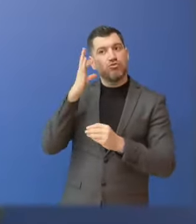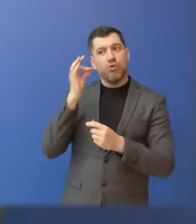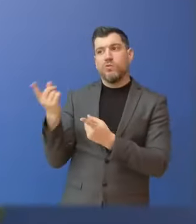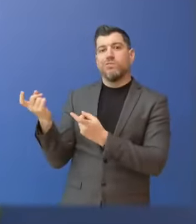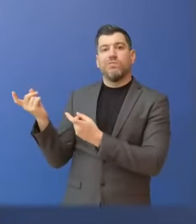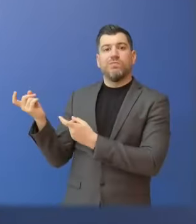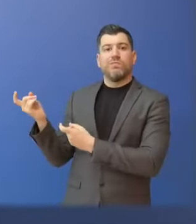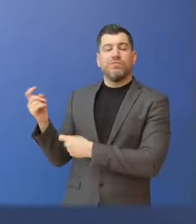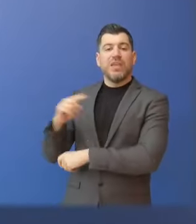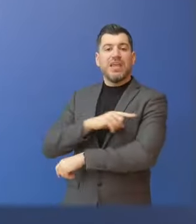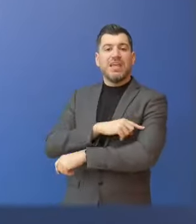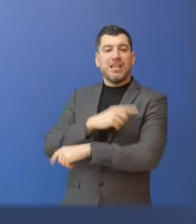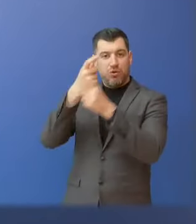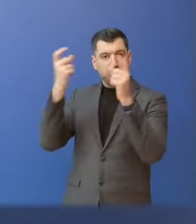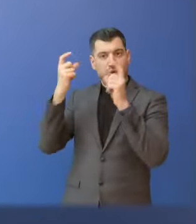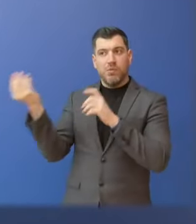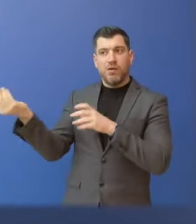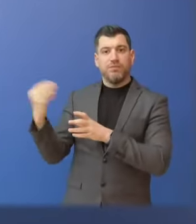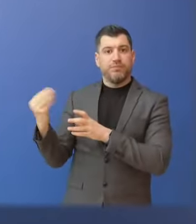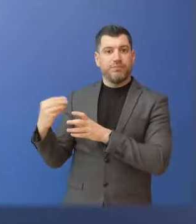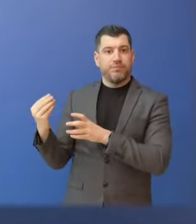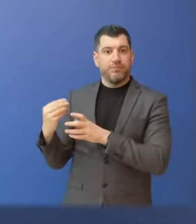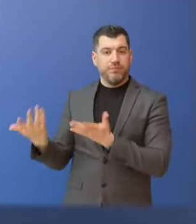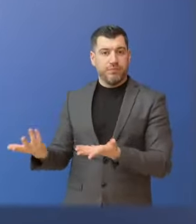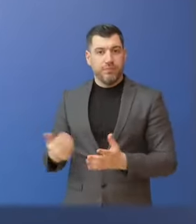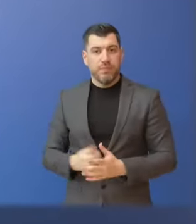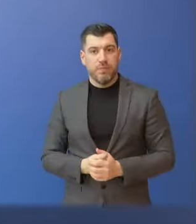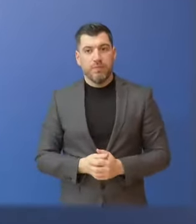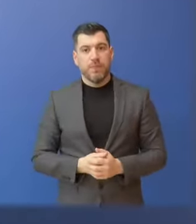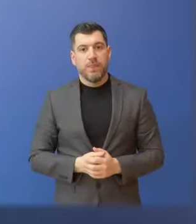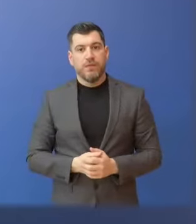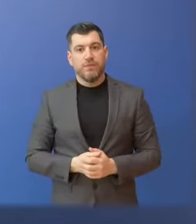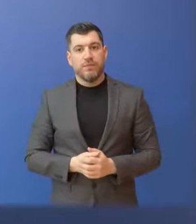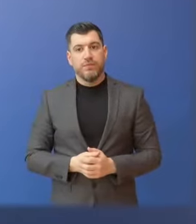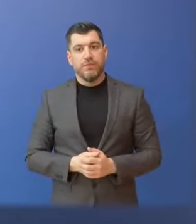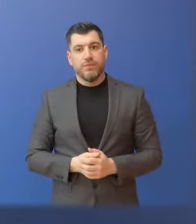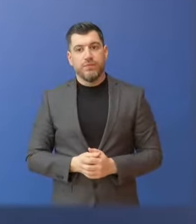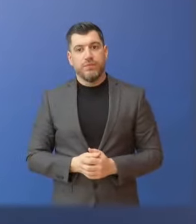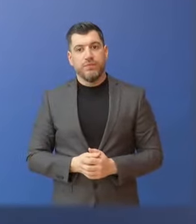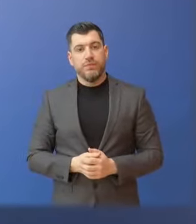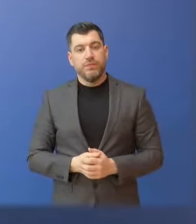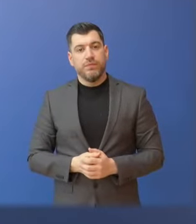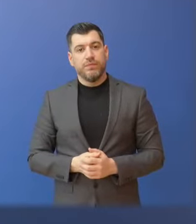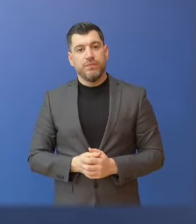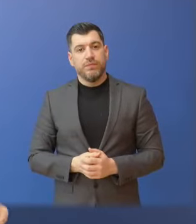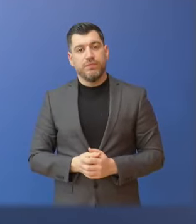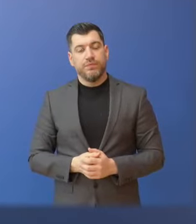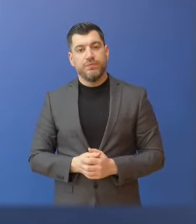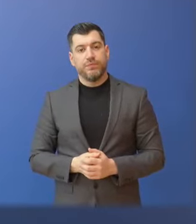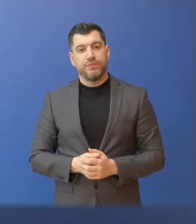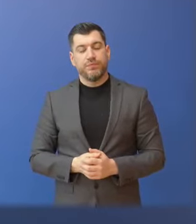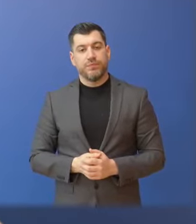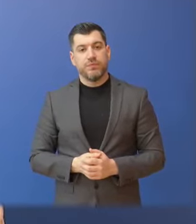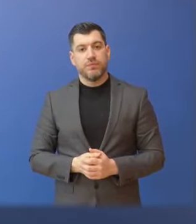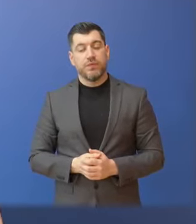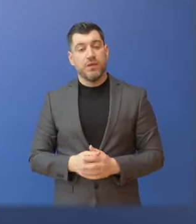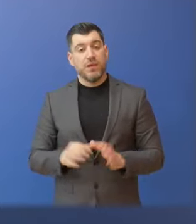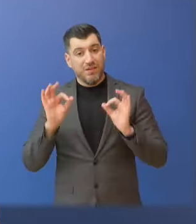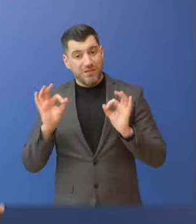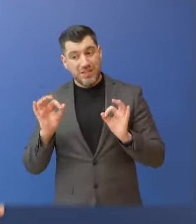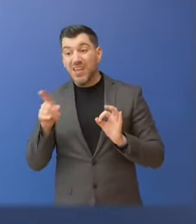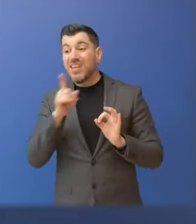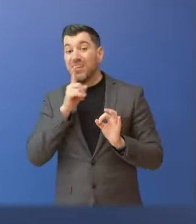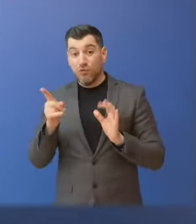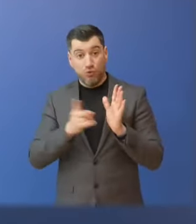το ιατρονοσηλευτικό προσωπικό θα έχει ενδιαφέρον η η επικείμενη ανακοίνωση και προφανώς θα γίνει και συζήτηση για να καταλάβετε